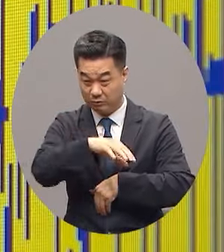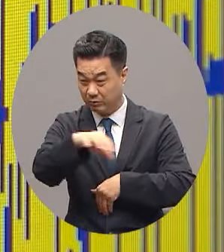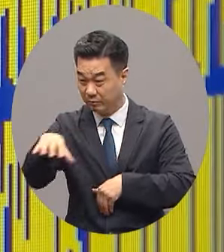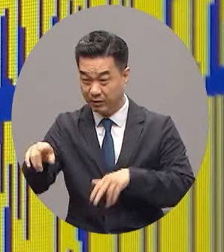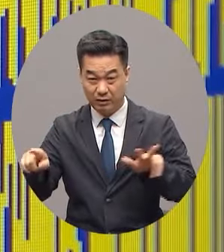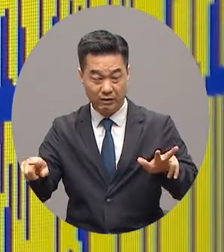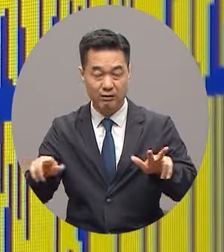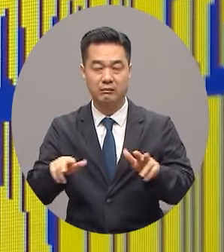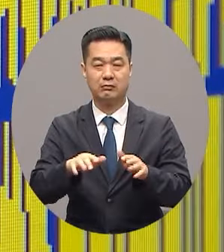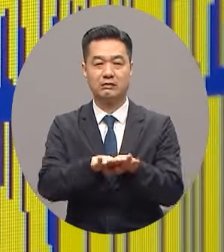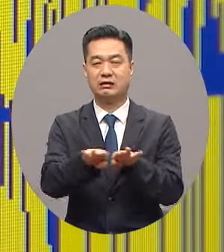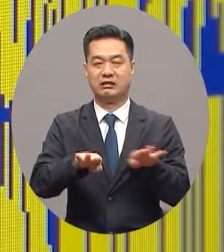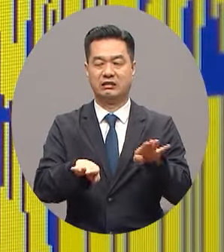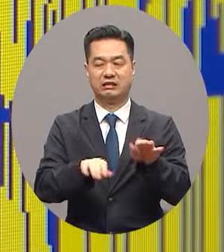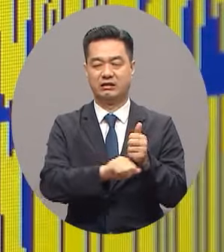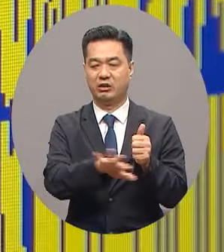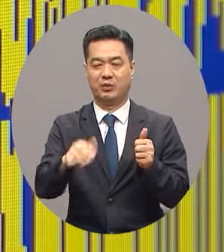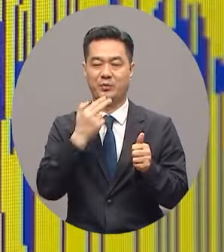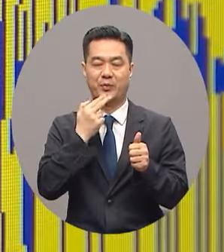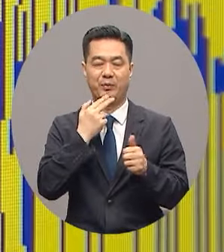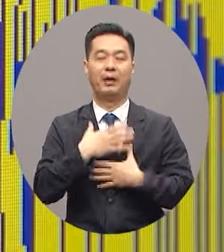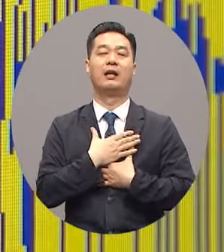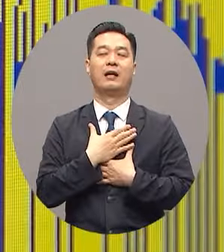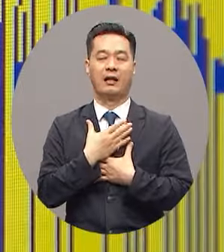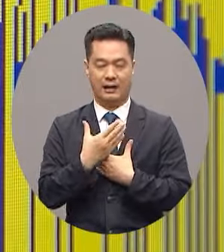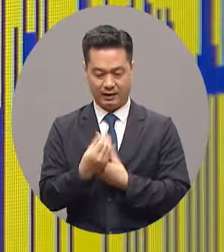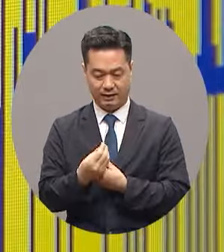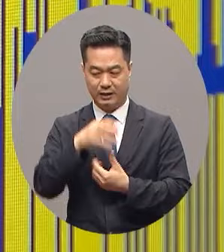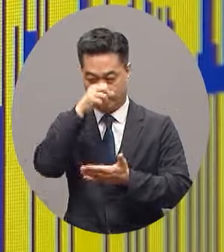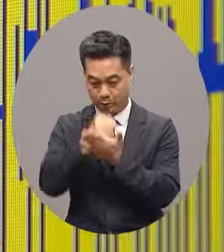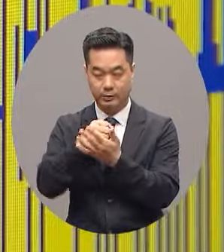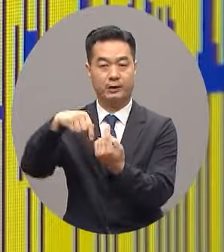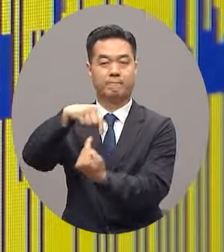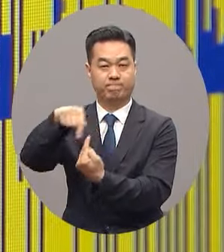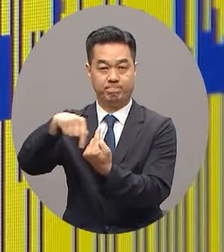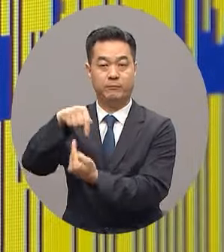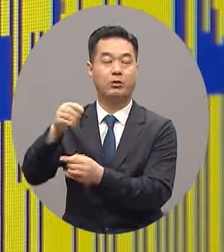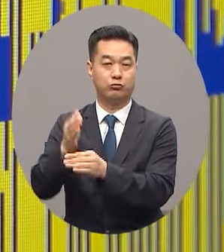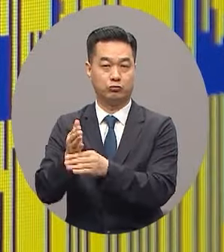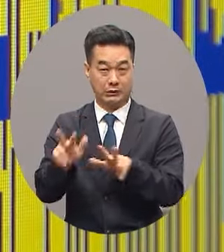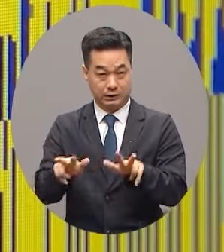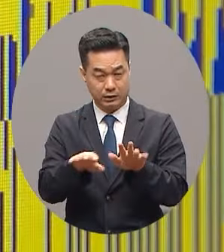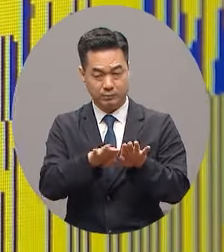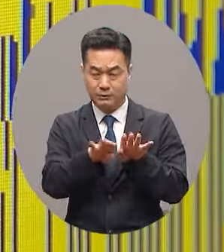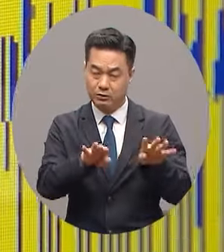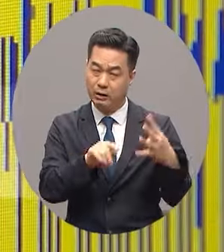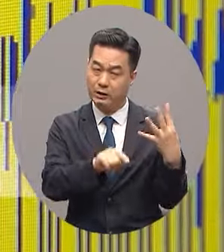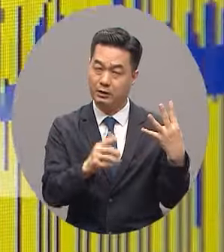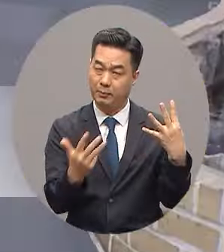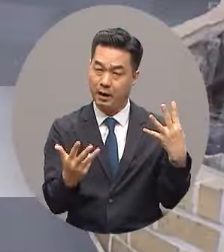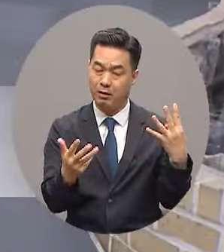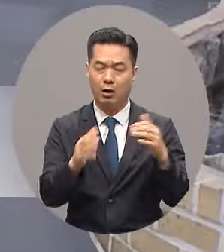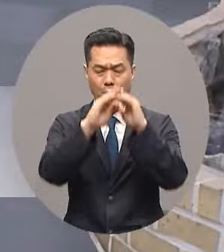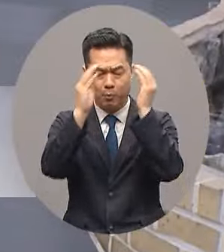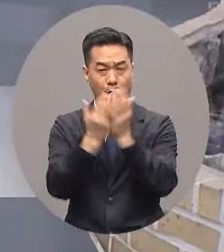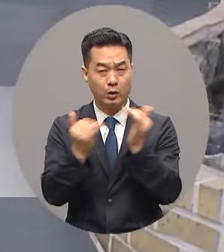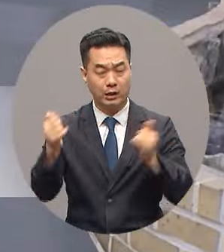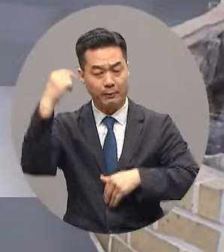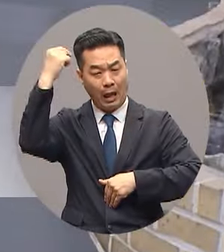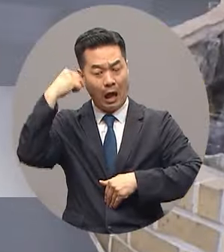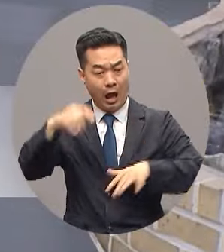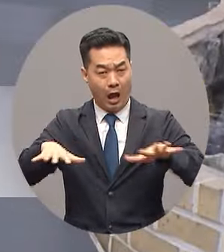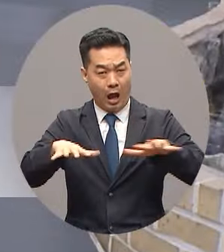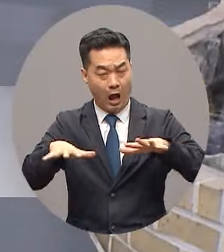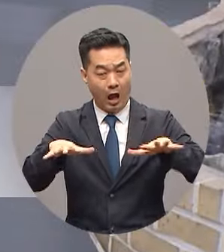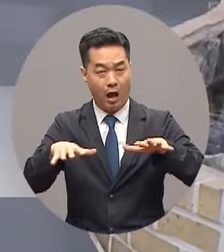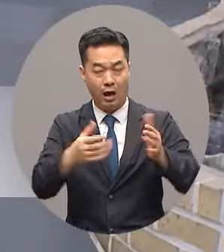원전은 지진으로 인한 영향 없이 모두 안전 운전 중이라고 밝혔습니다. 이 정도의 진도라면 거의 모든 사람이 진동을 느끼고